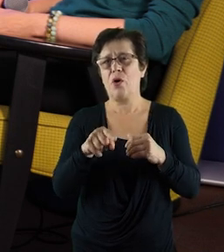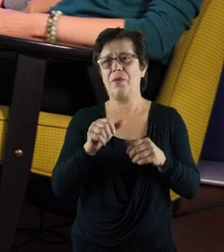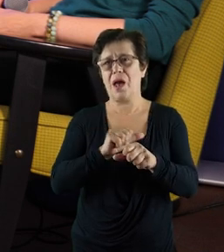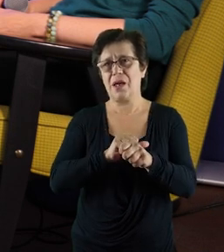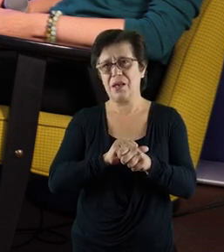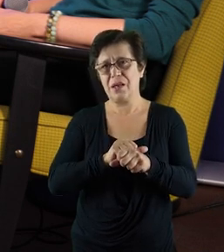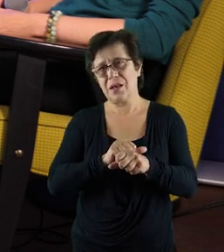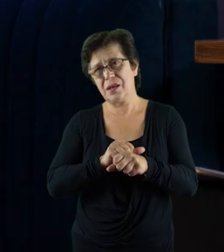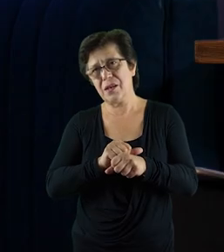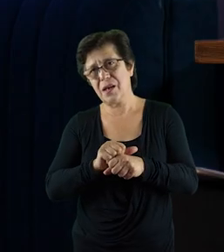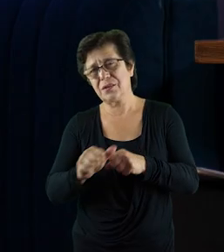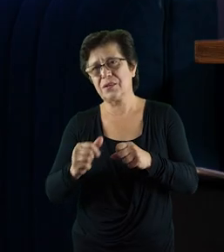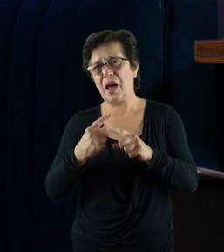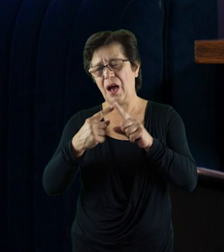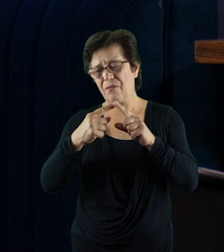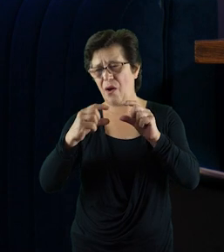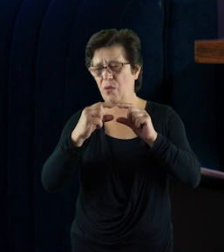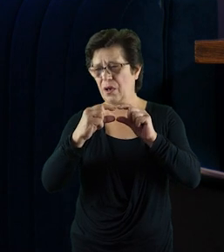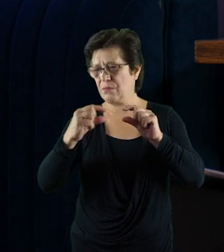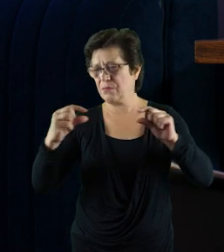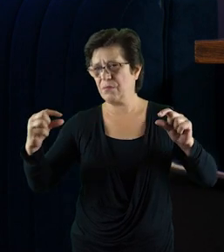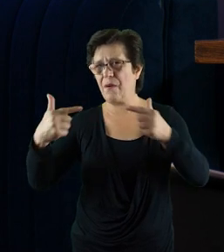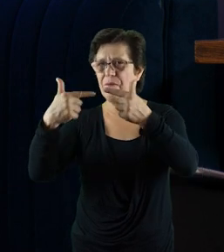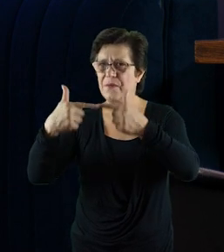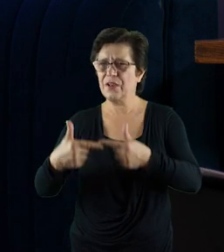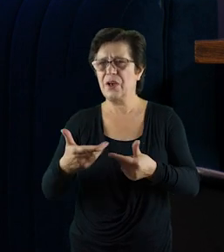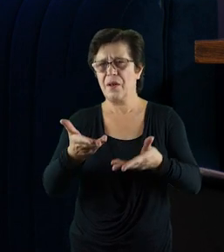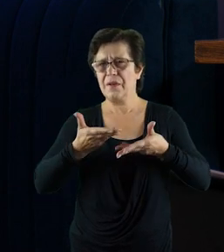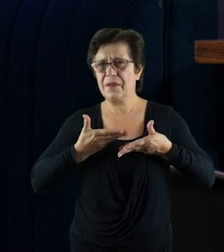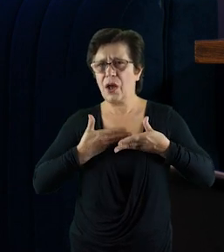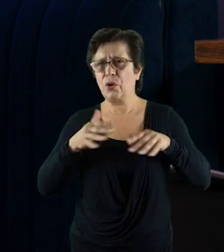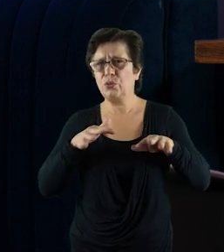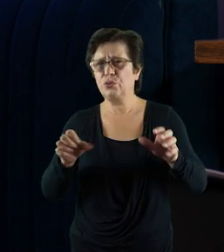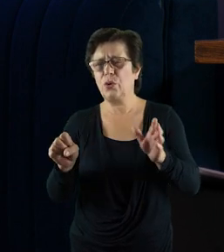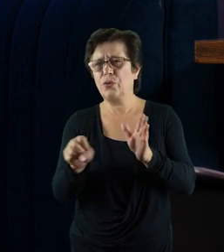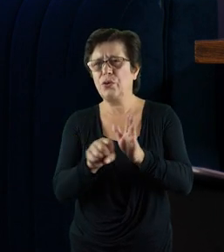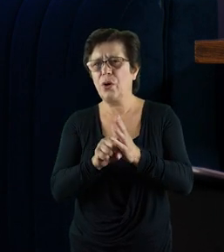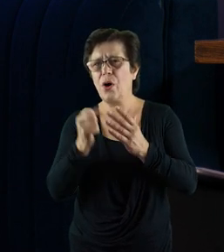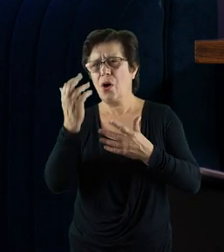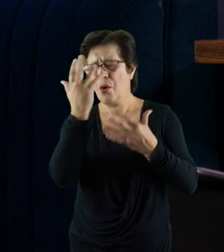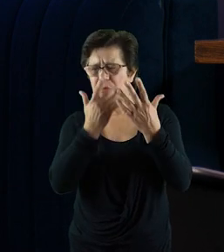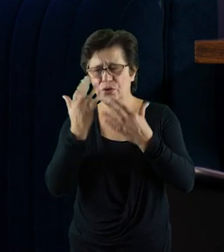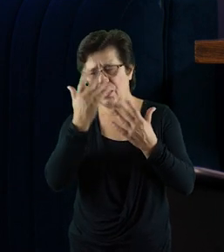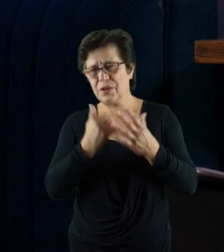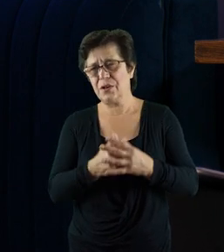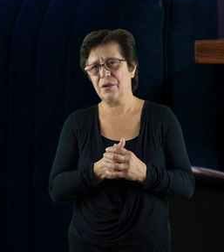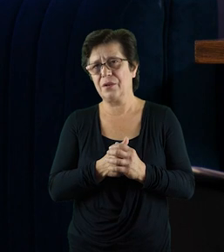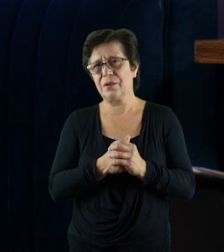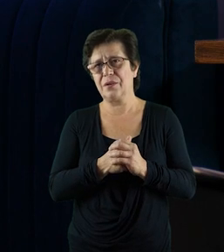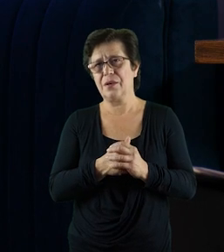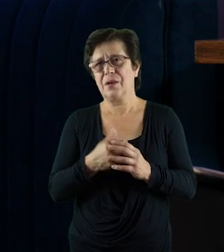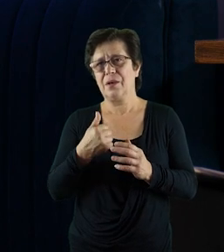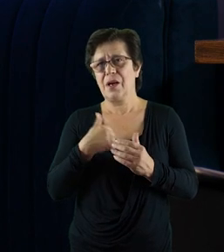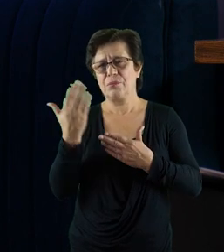frazą rzeczywiście taką, która daje wiele do myślenia, bo pojawia się w przedziwnym kontekście. Ja